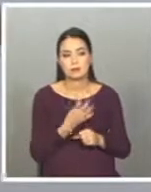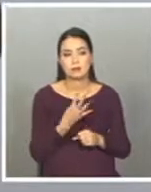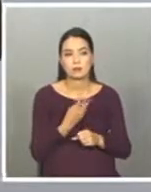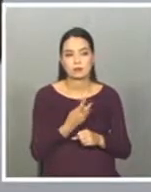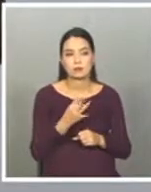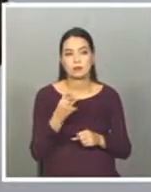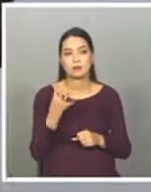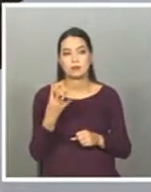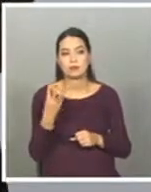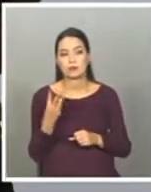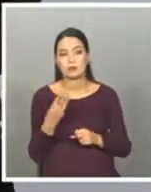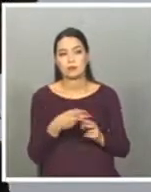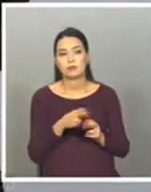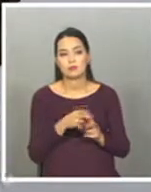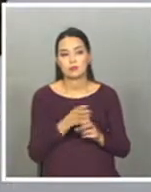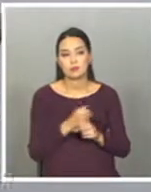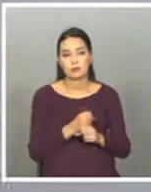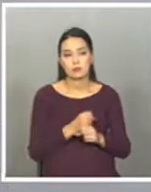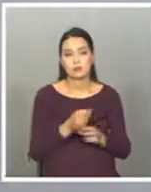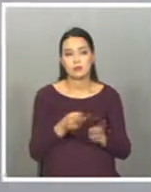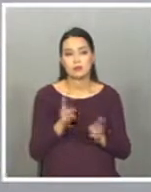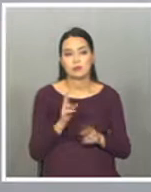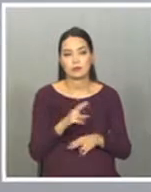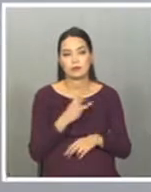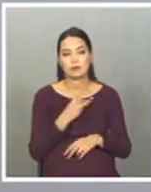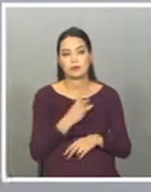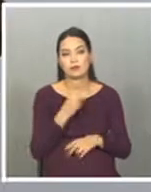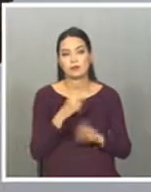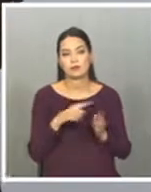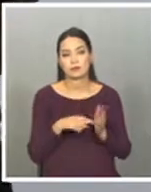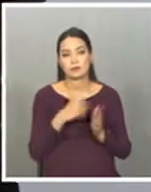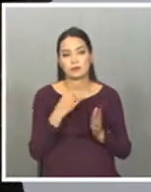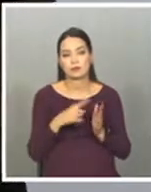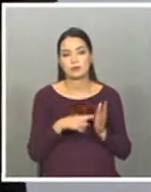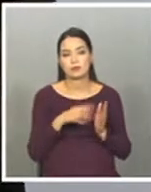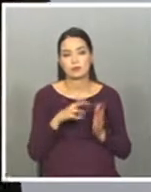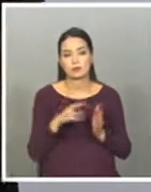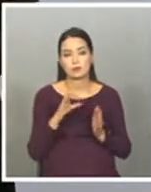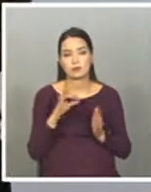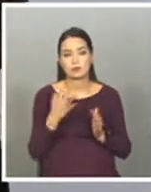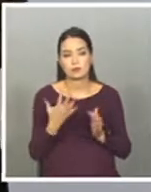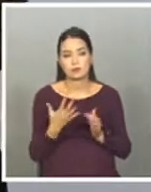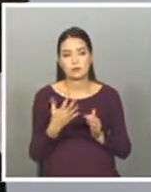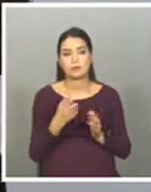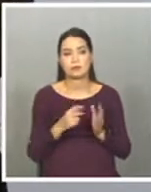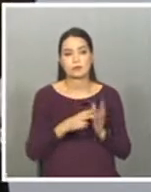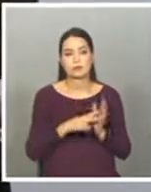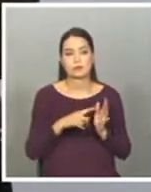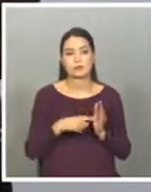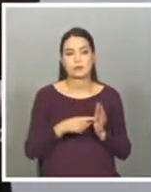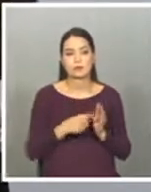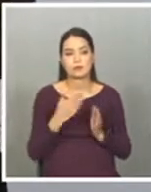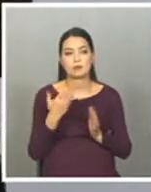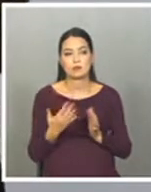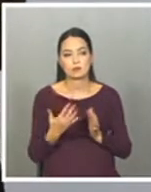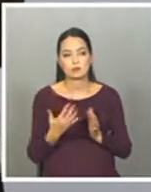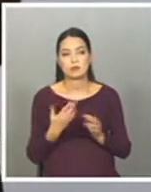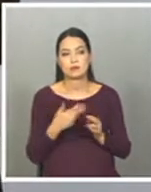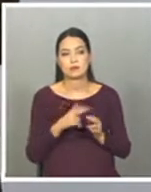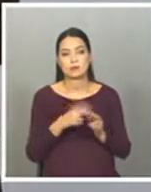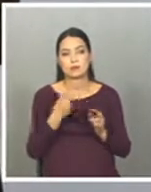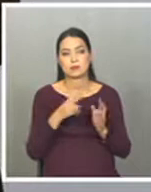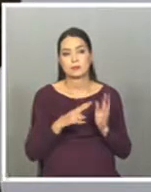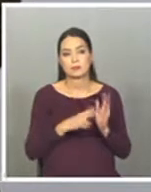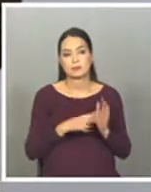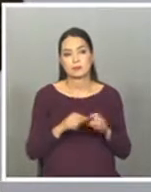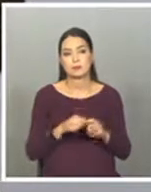дәрежесі қысқарып алымында 4 қалады, және 2-нің 3 дәрежесі 8. 3-тің 3 дәрежесі 27-ге тең,